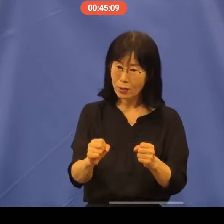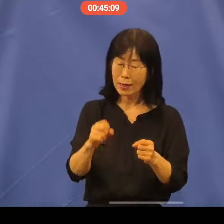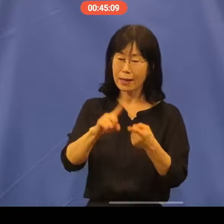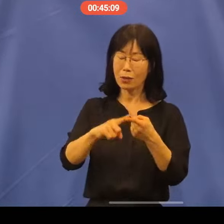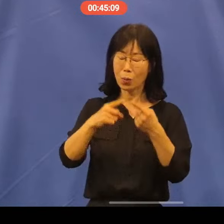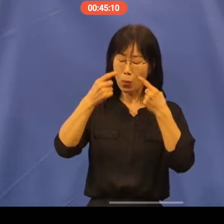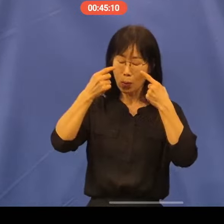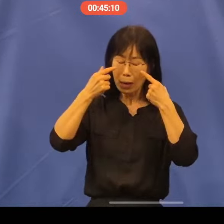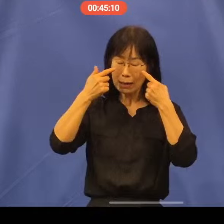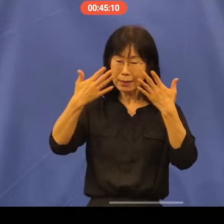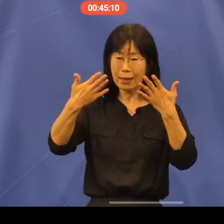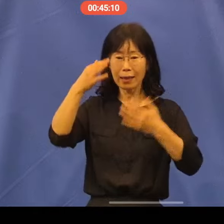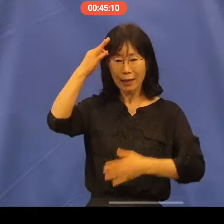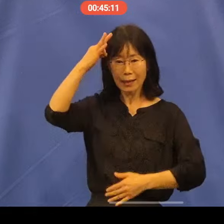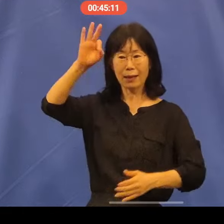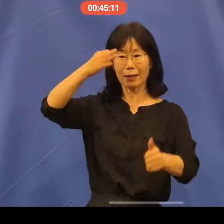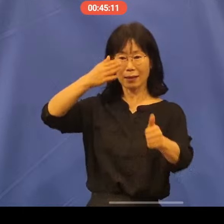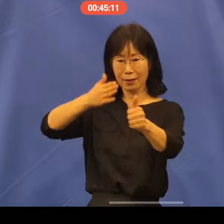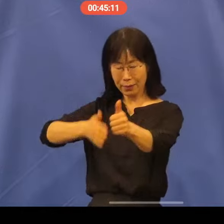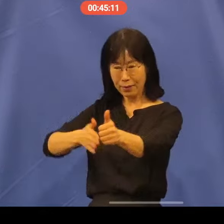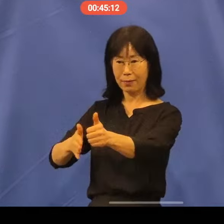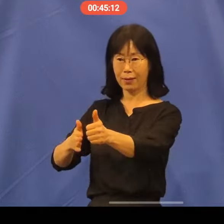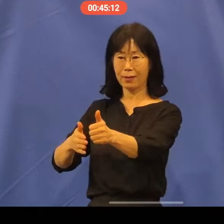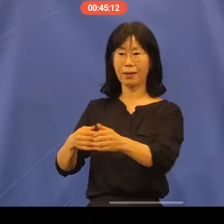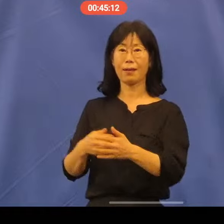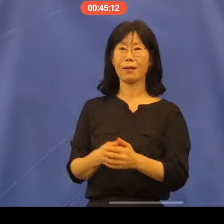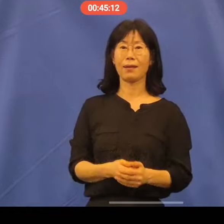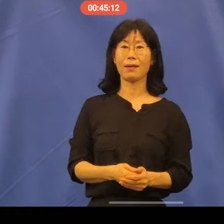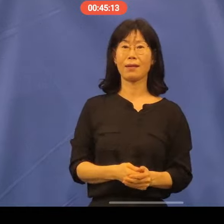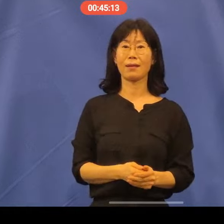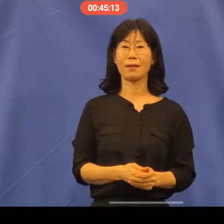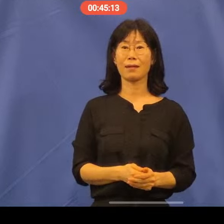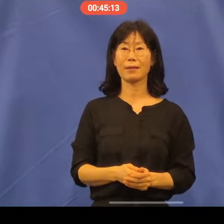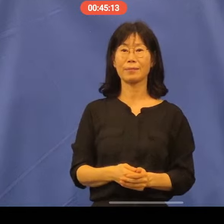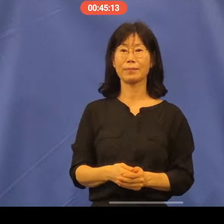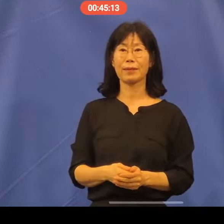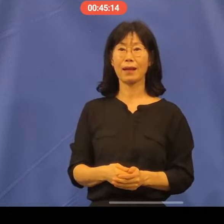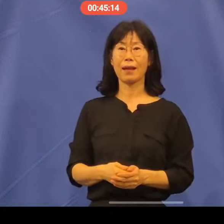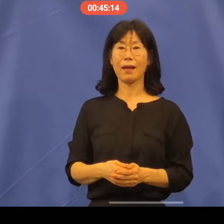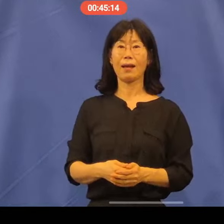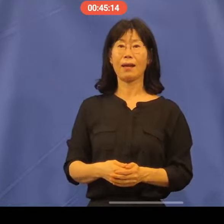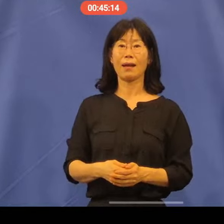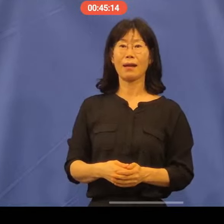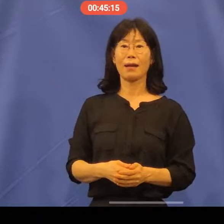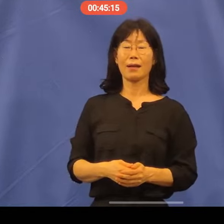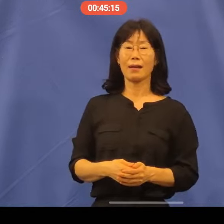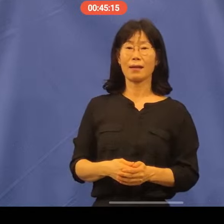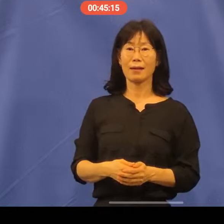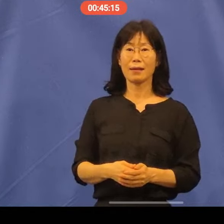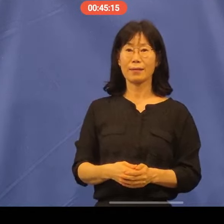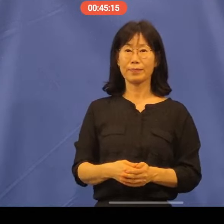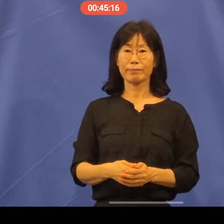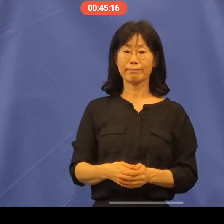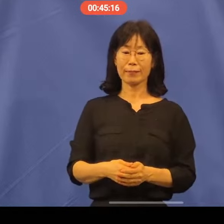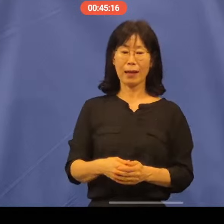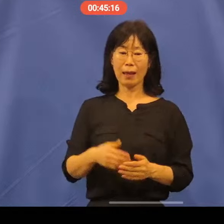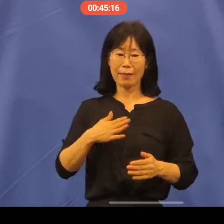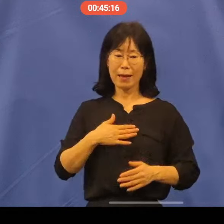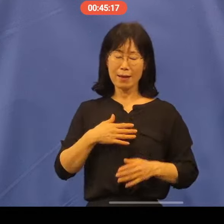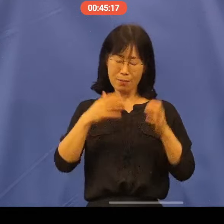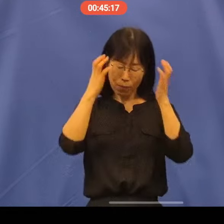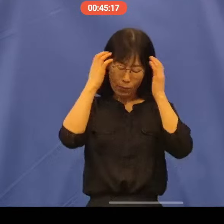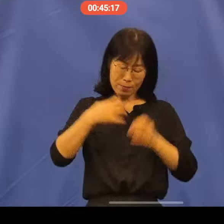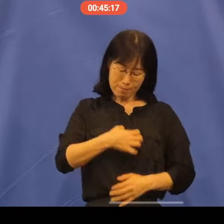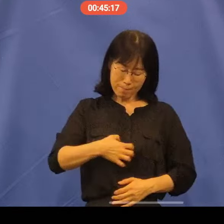거죠. 그때 온전해진다는 모든 묶인 것들이 풀리고 온전하지 않은 것들, 망가진 것들이 회복되는 역사가 일어나는 거예요.